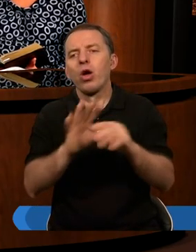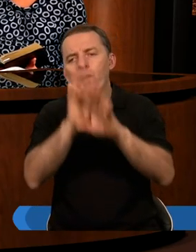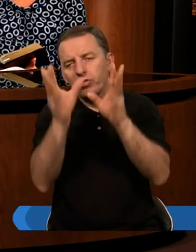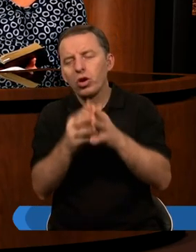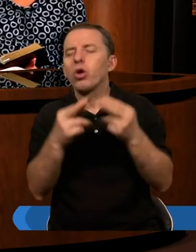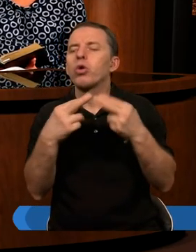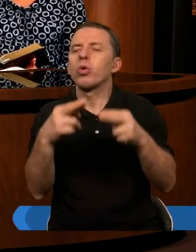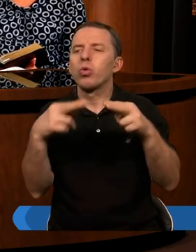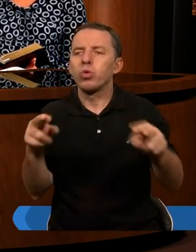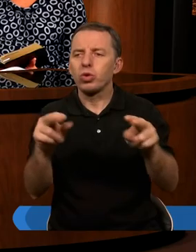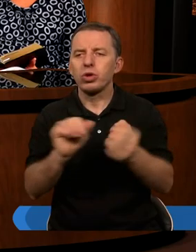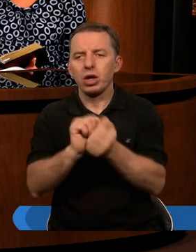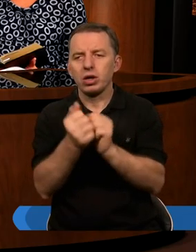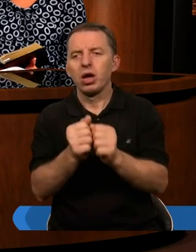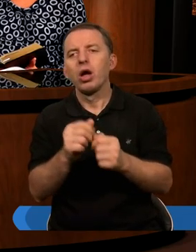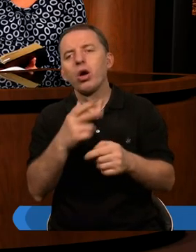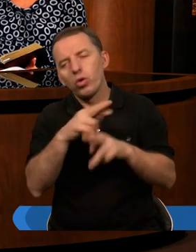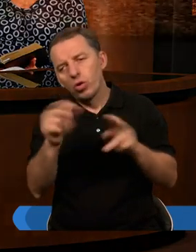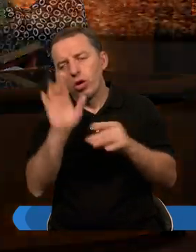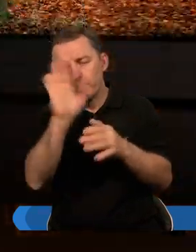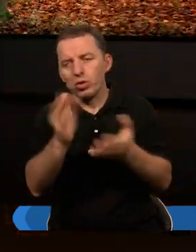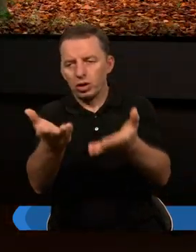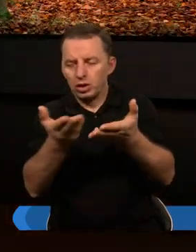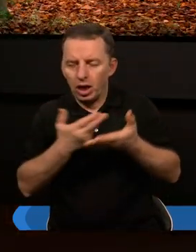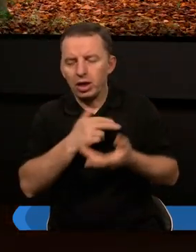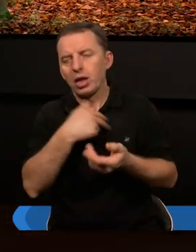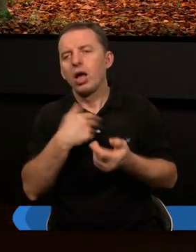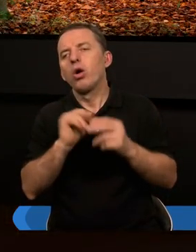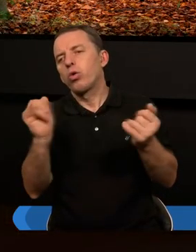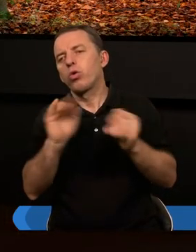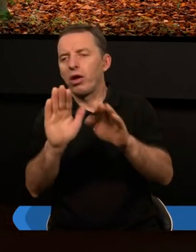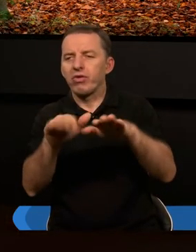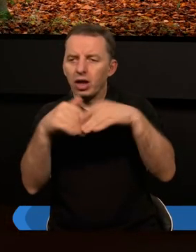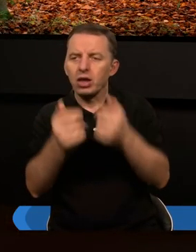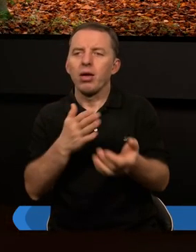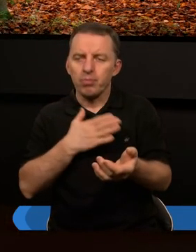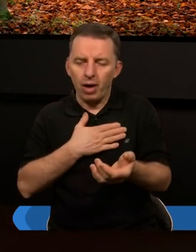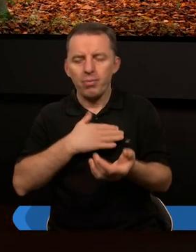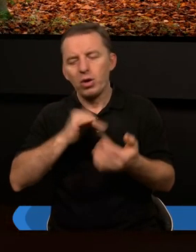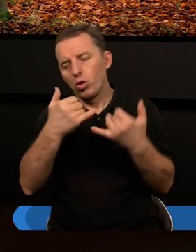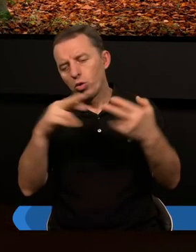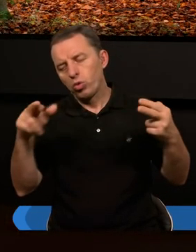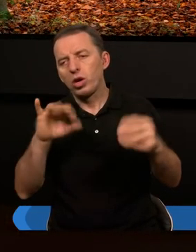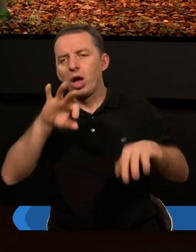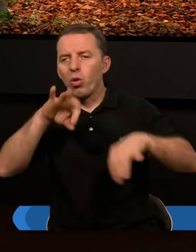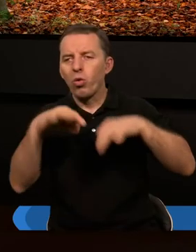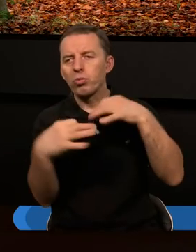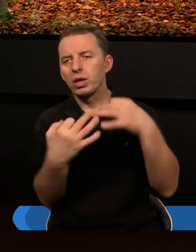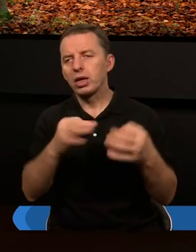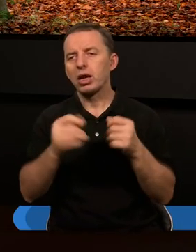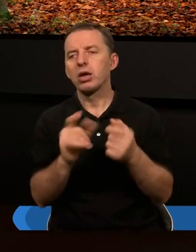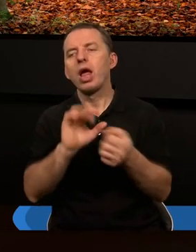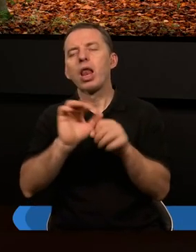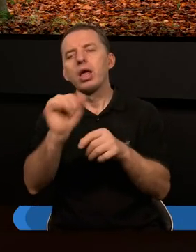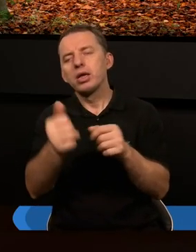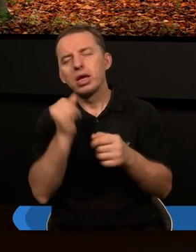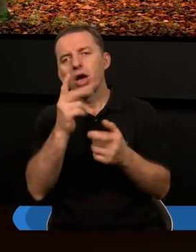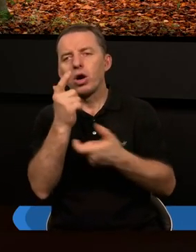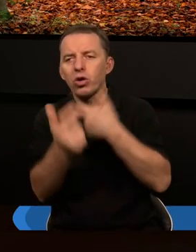wszystkich różne, bo Bóg daje nam różne zdolności i my mamy też różne umiejętności. Ale jednak